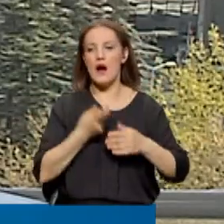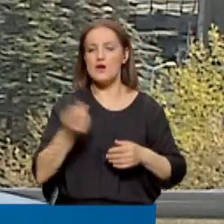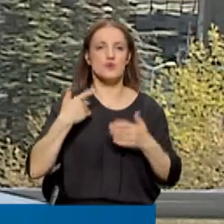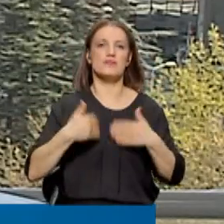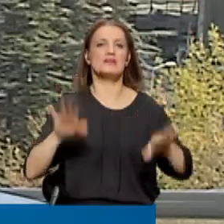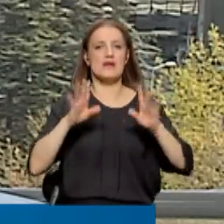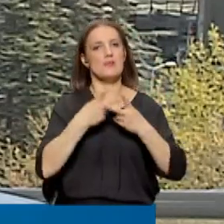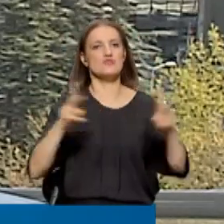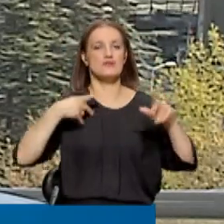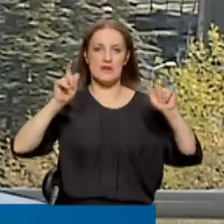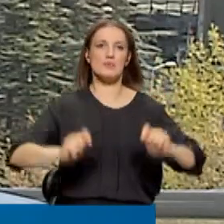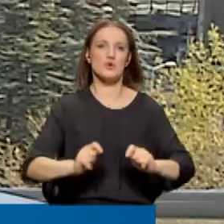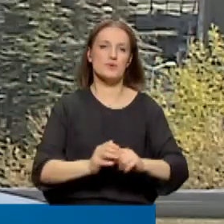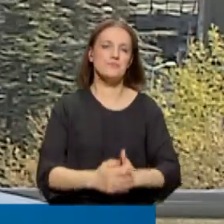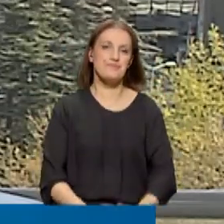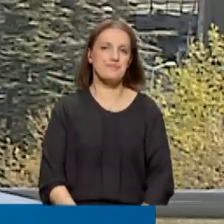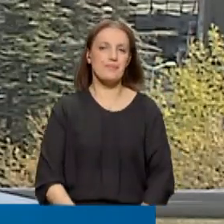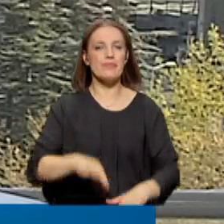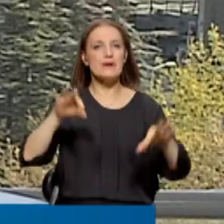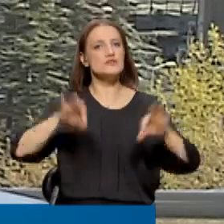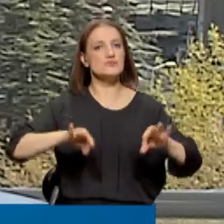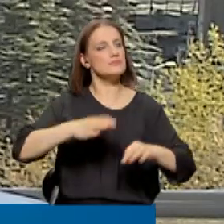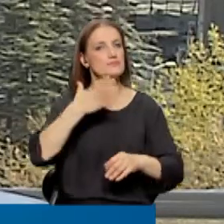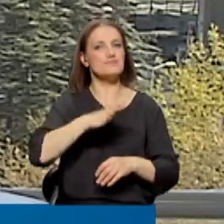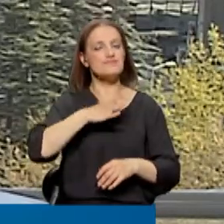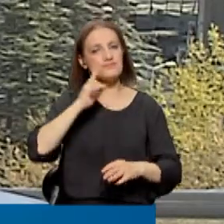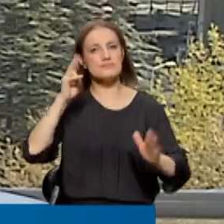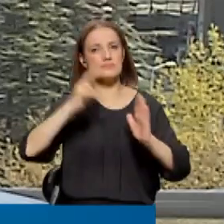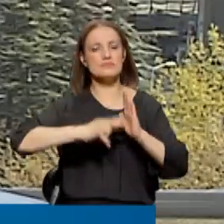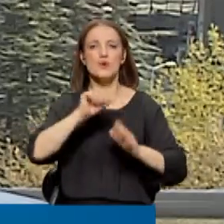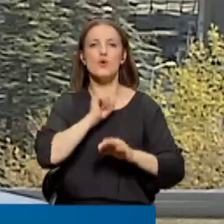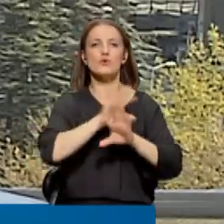değilim açıklamasını yapıyor. Şimdi isterseniz